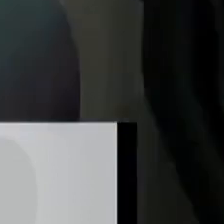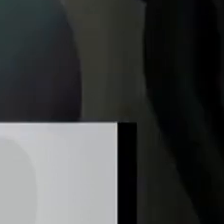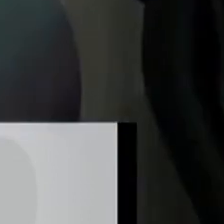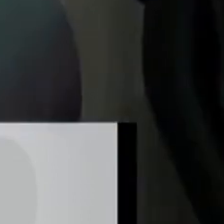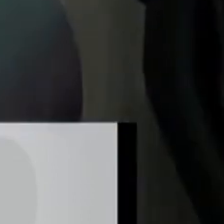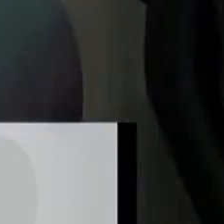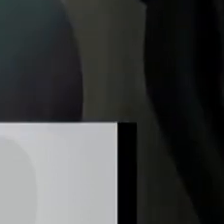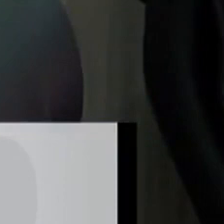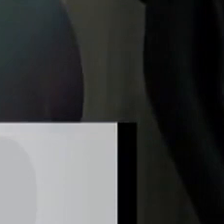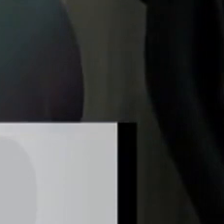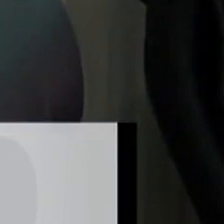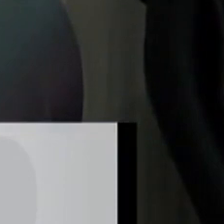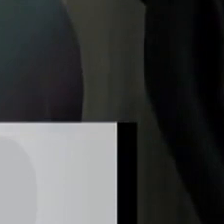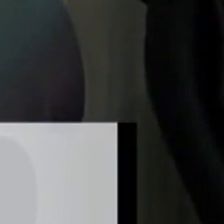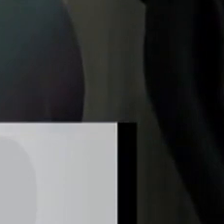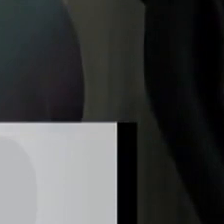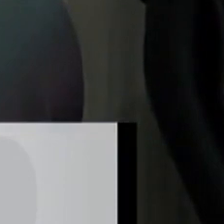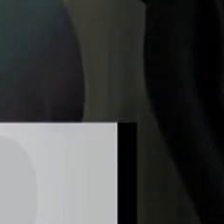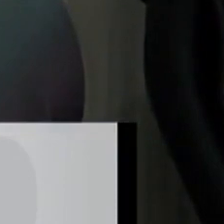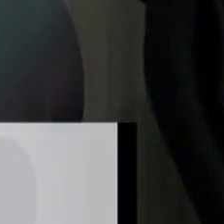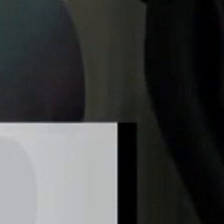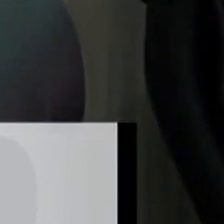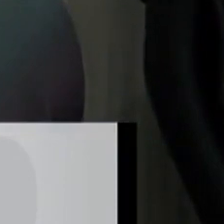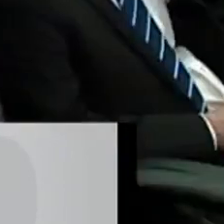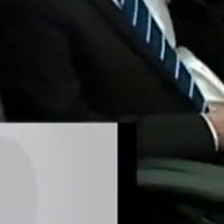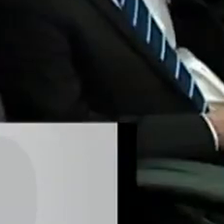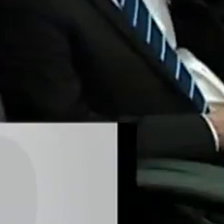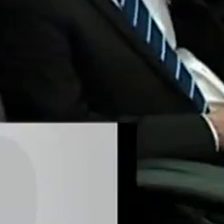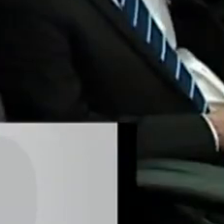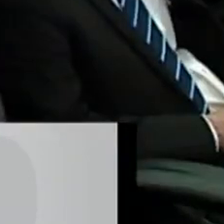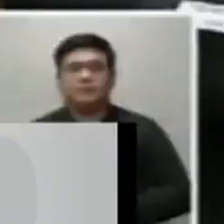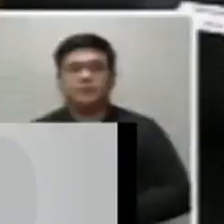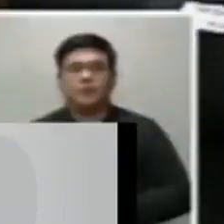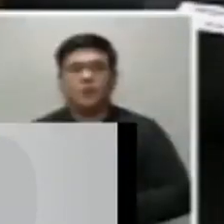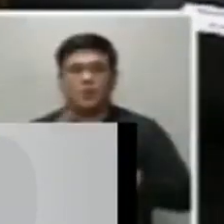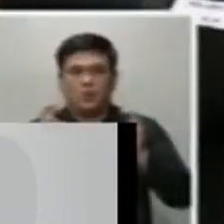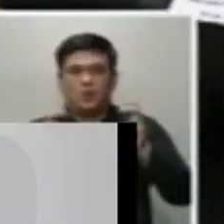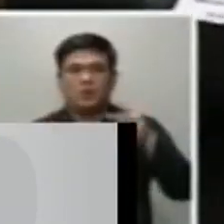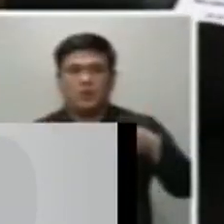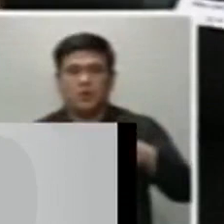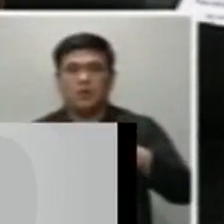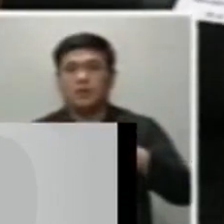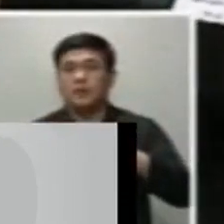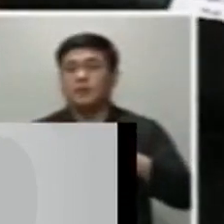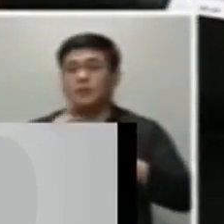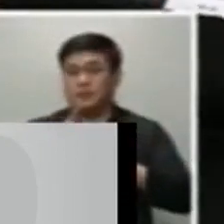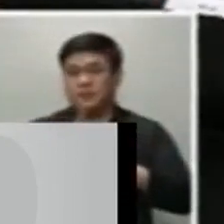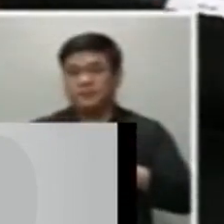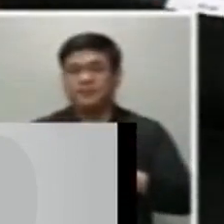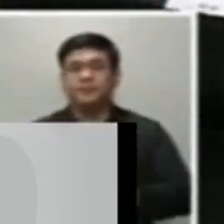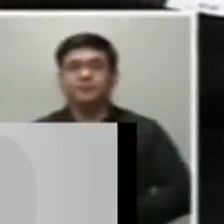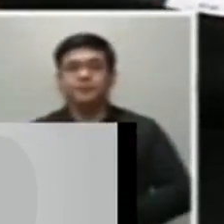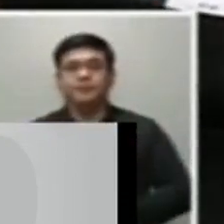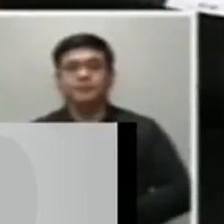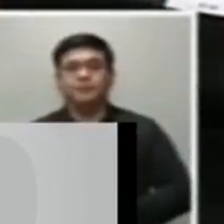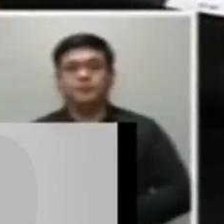ก็มาจากโควต้าของพลเอกประยุทธ์ใช่ไหมครับไม่ได้มาจากพรรคพลังประชารัฐเพราะฉะนั้นเนี่ยการที่คุ